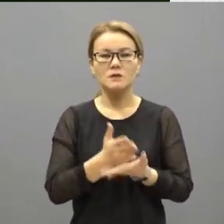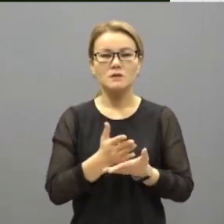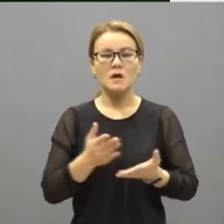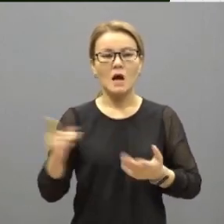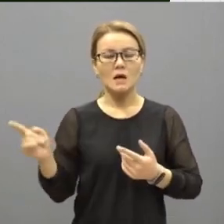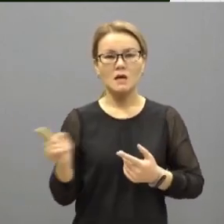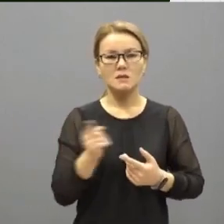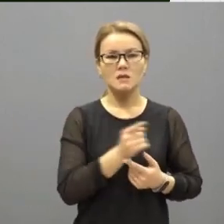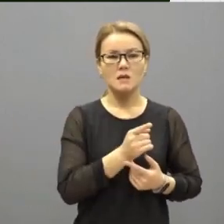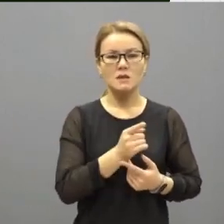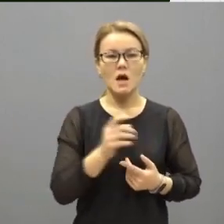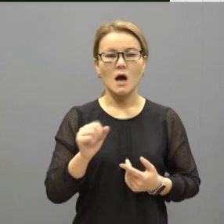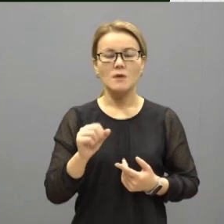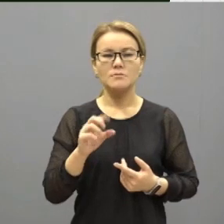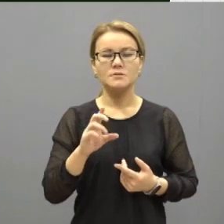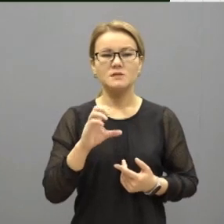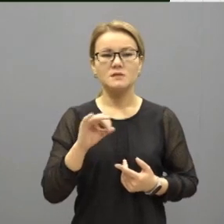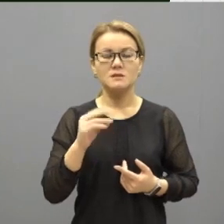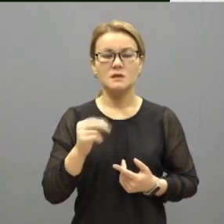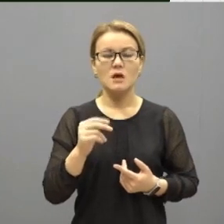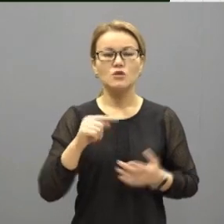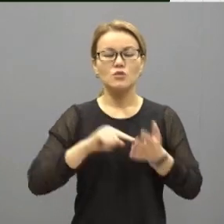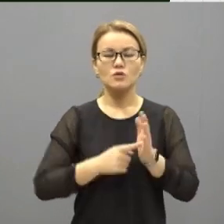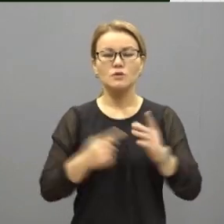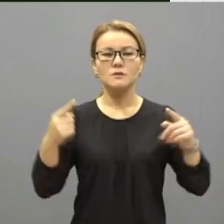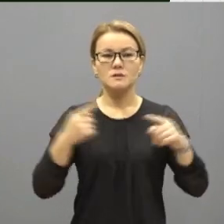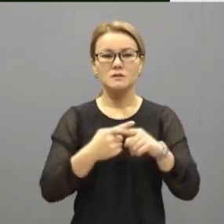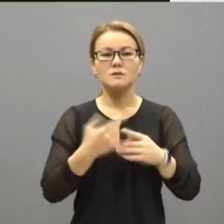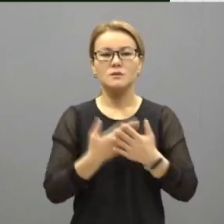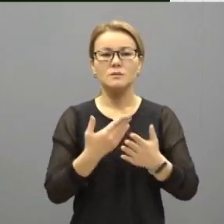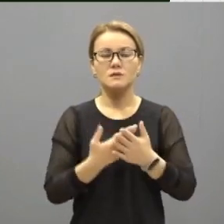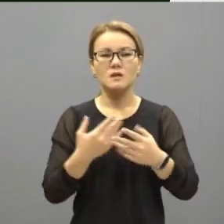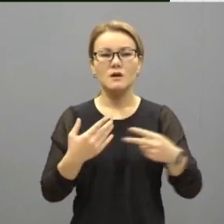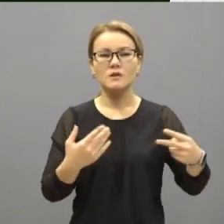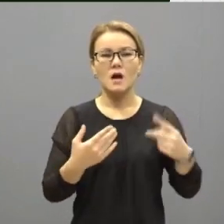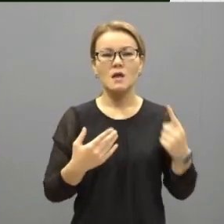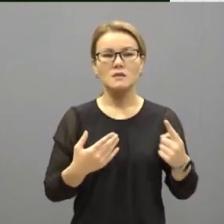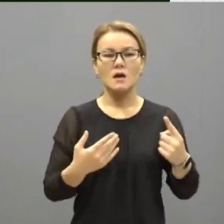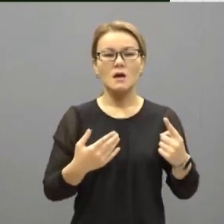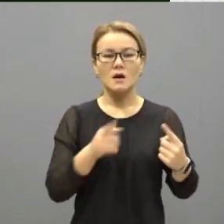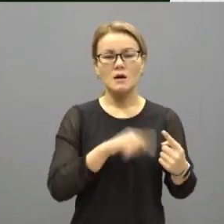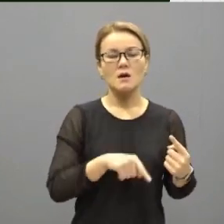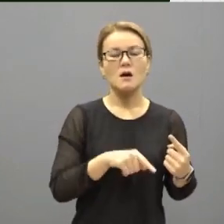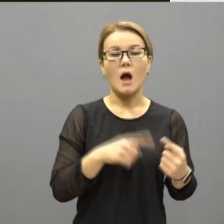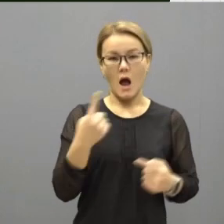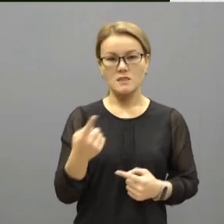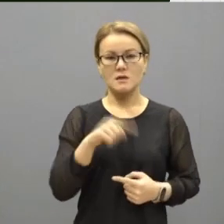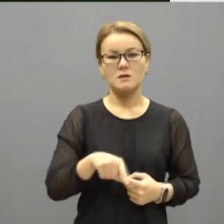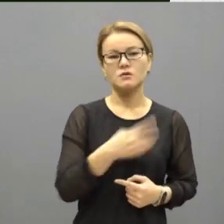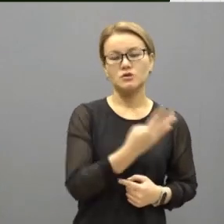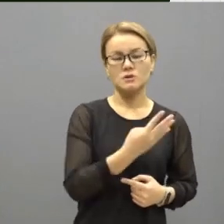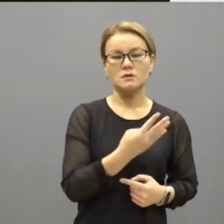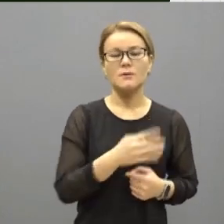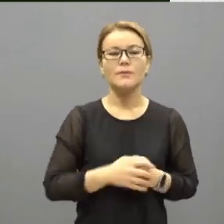координаты. Абсцисса точки пересечения приблизительно равна 1,4. Так